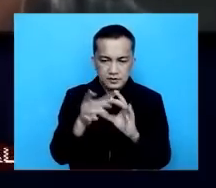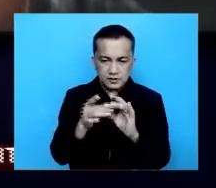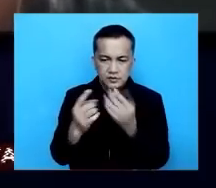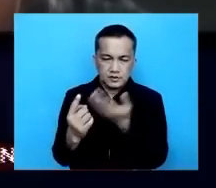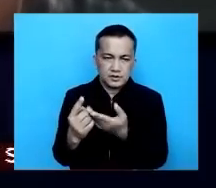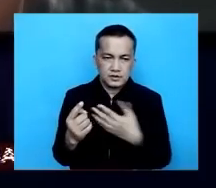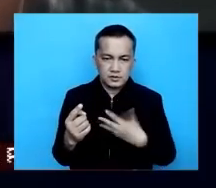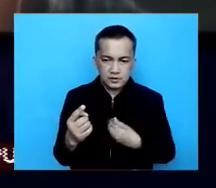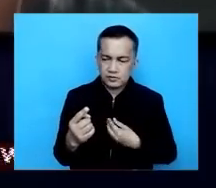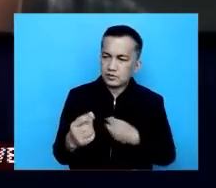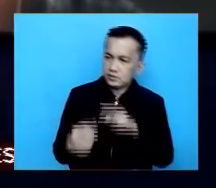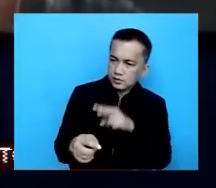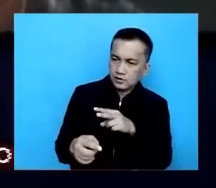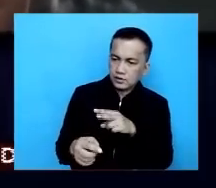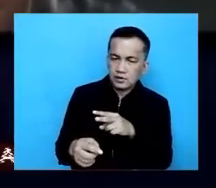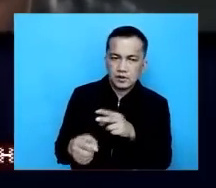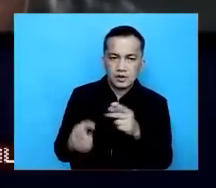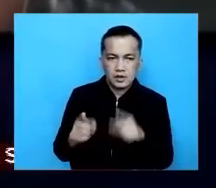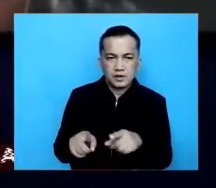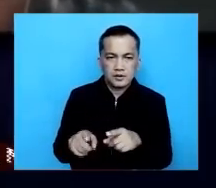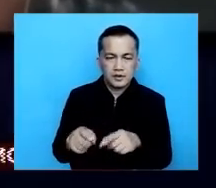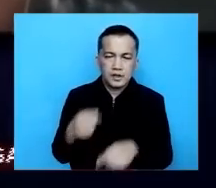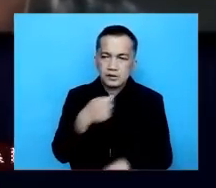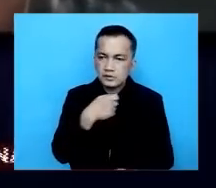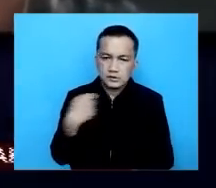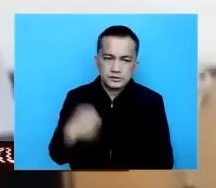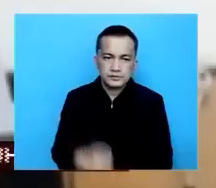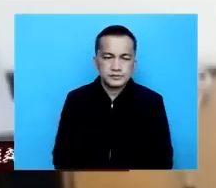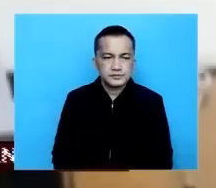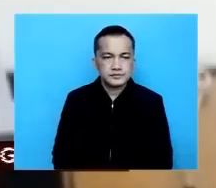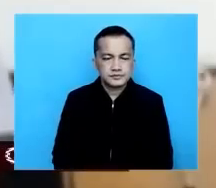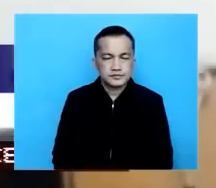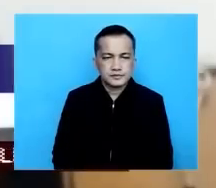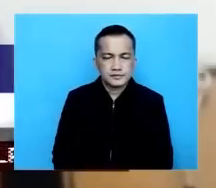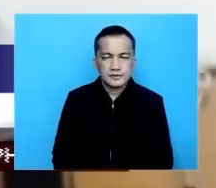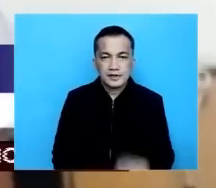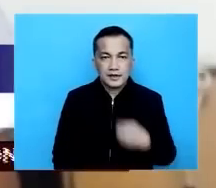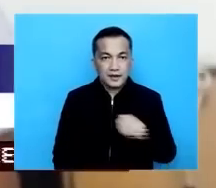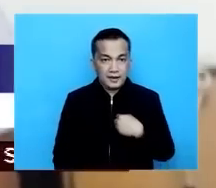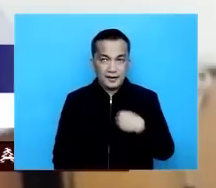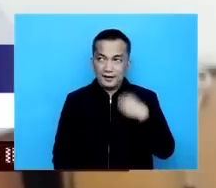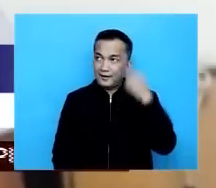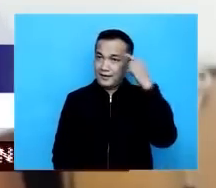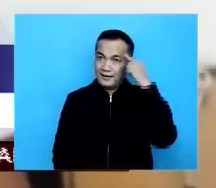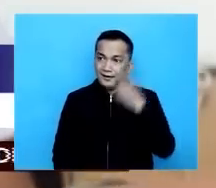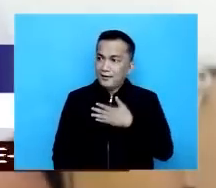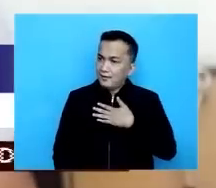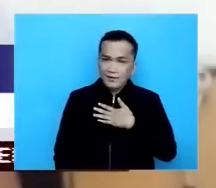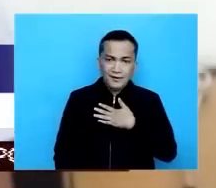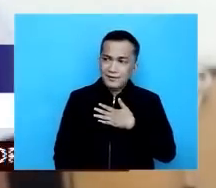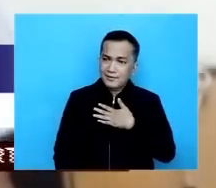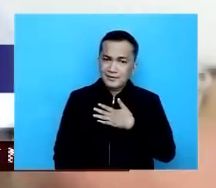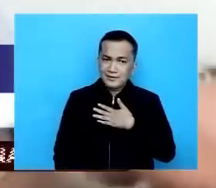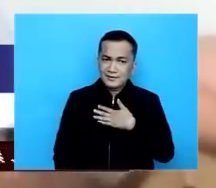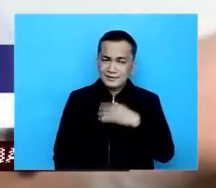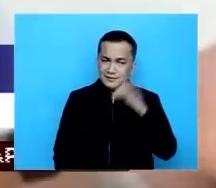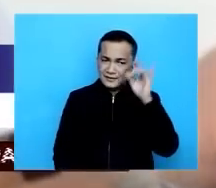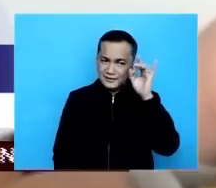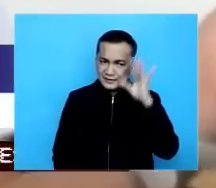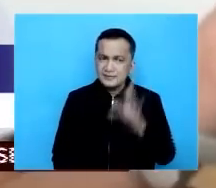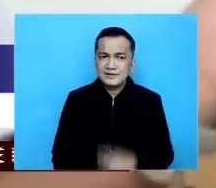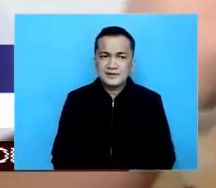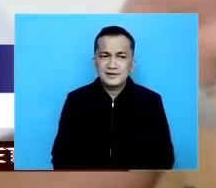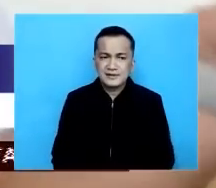siya nang masaksihan ang nangyari sa mango vendor. Nasa isip ko po is, hala, it's dangerous.